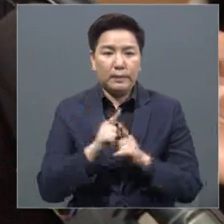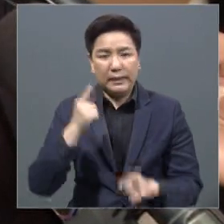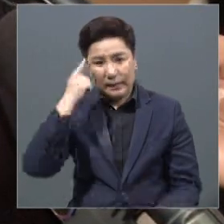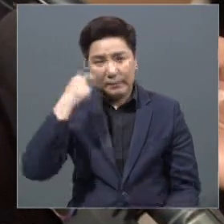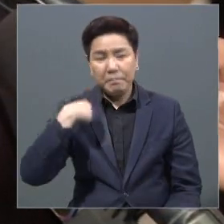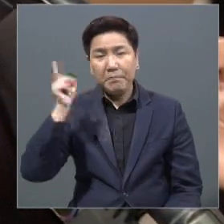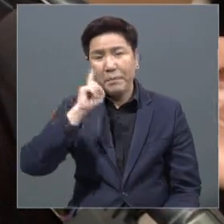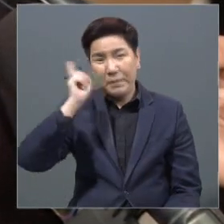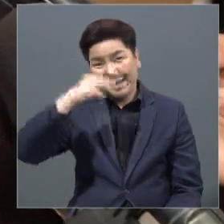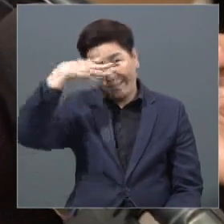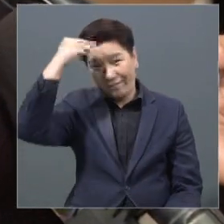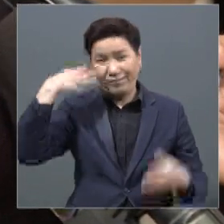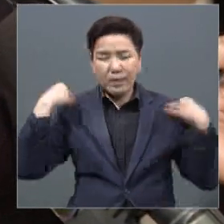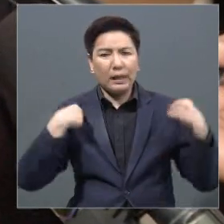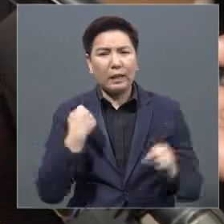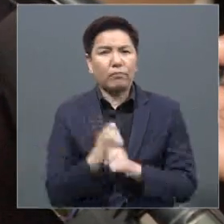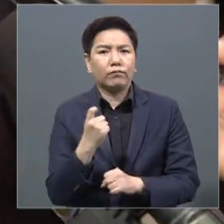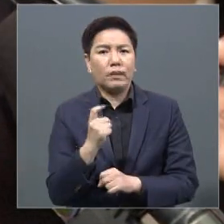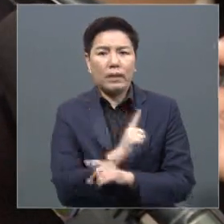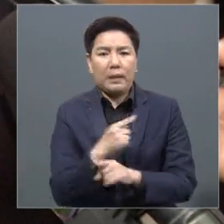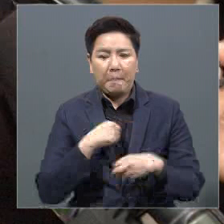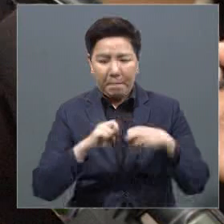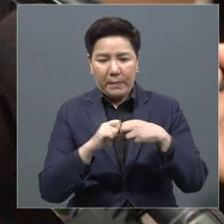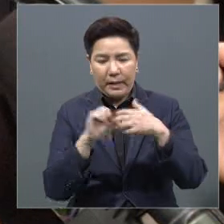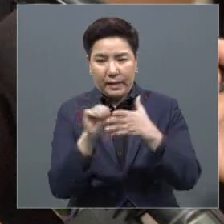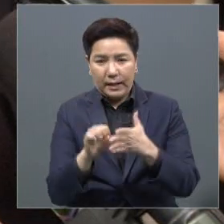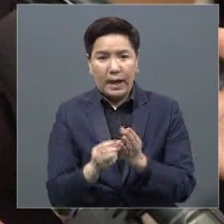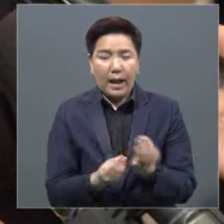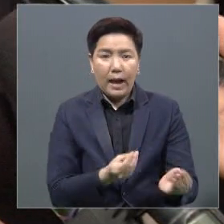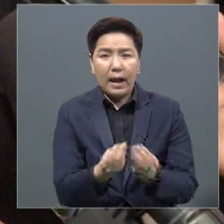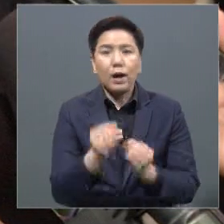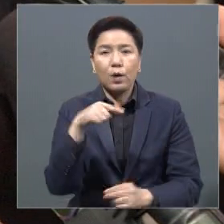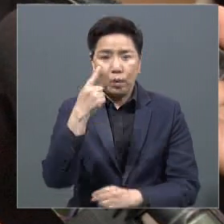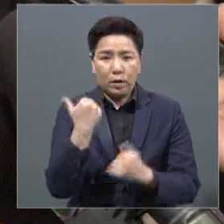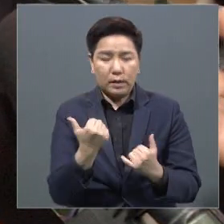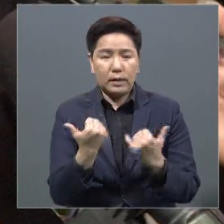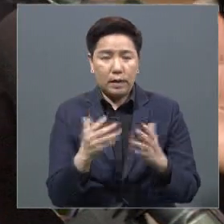ทวดาใครก็ทำไม่ได้หรอกครับเพียงแต่ว่าเราไปแก้ไขปัญหานะครับ